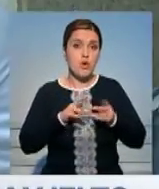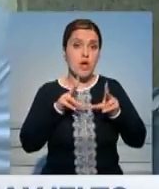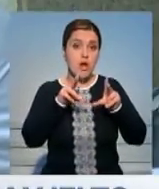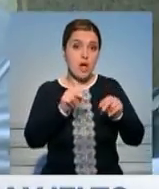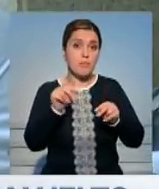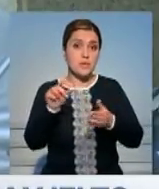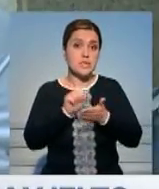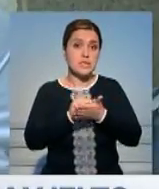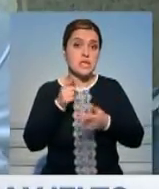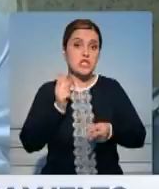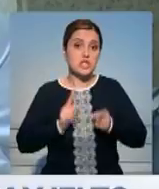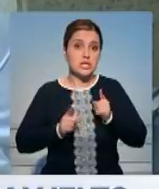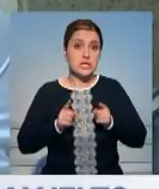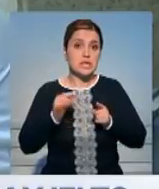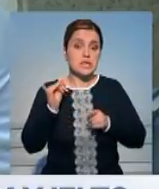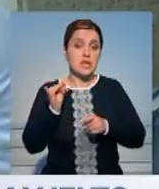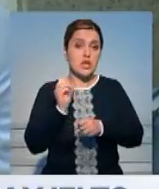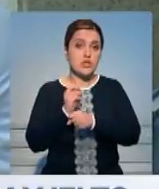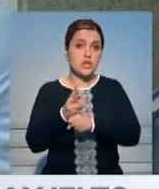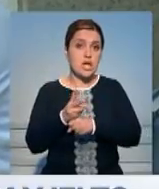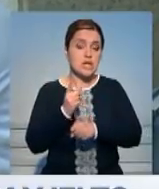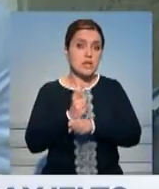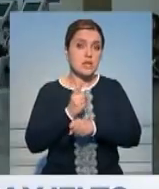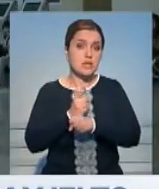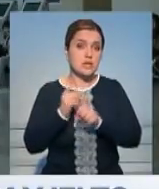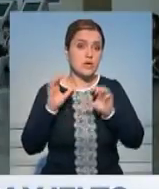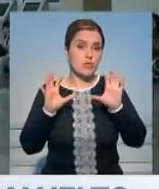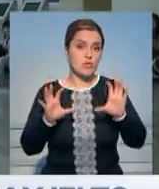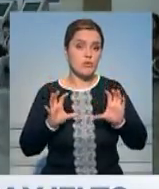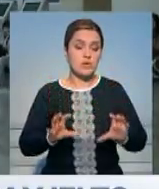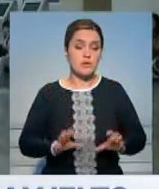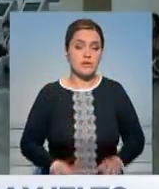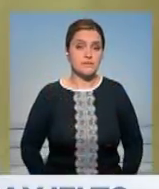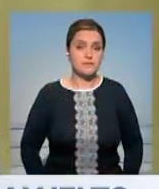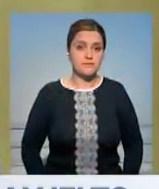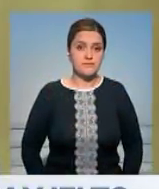что их сертификаты настоящие и их отчислили незаконно.